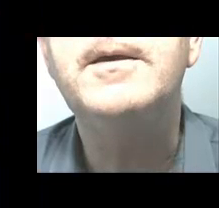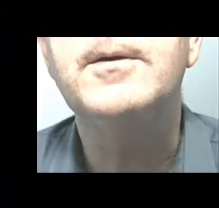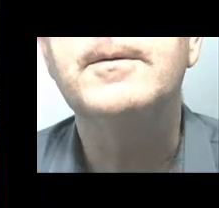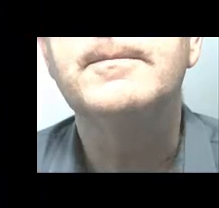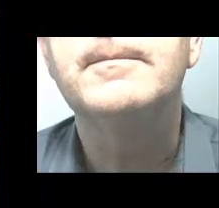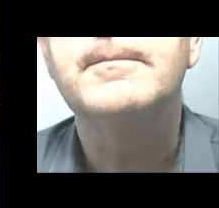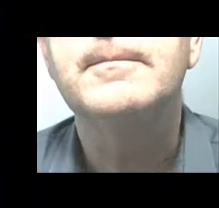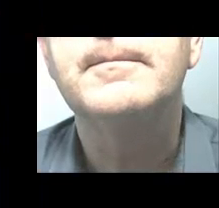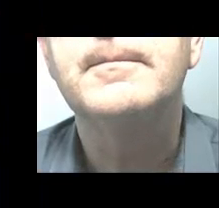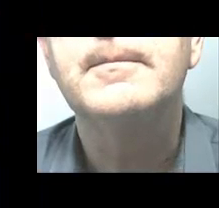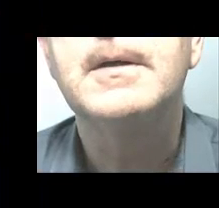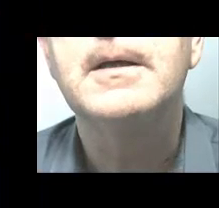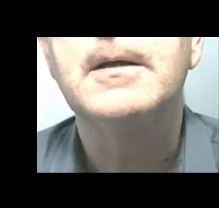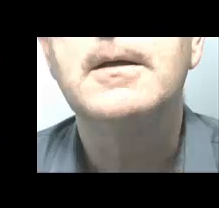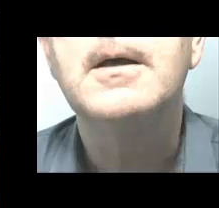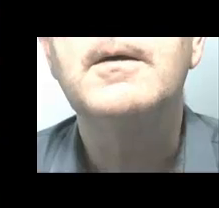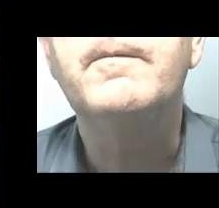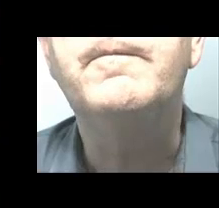Fille,